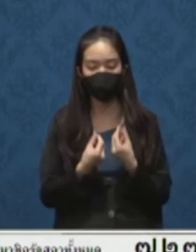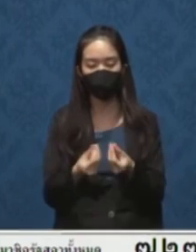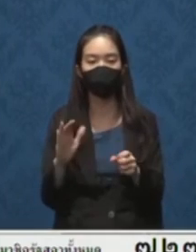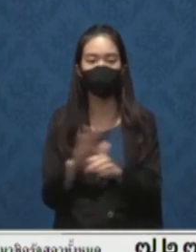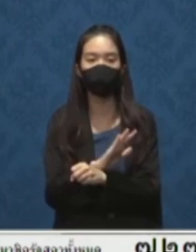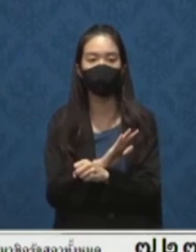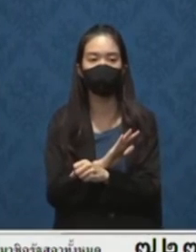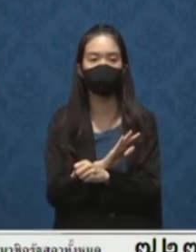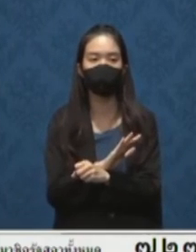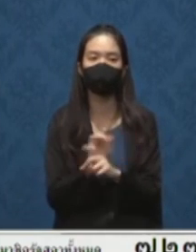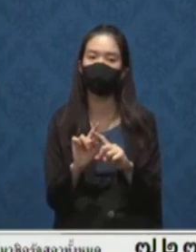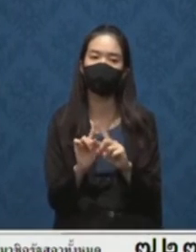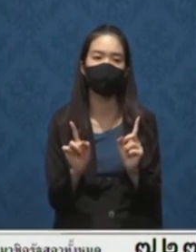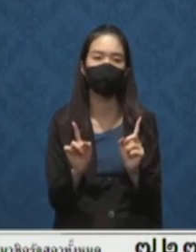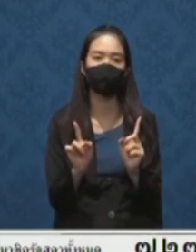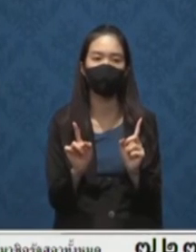แต่ใที่สุด